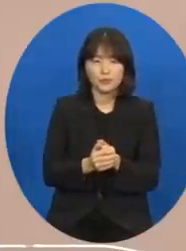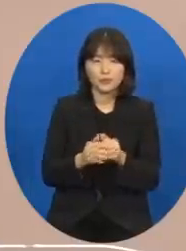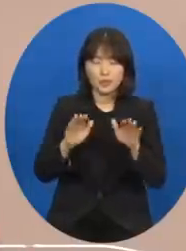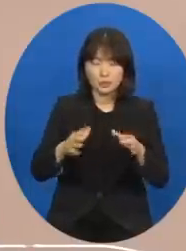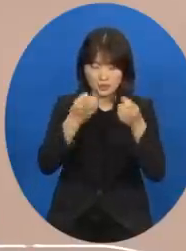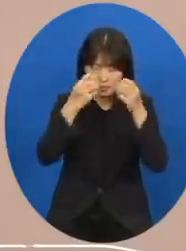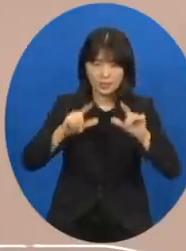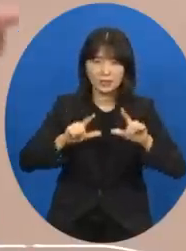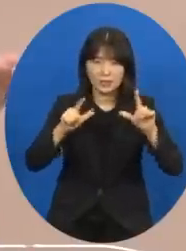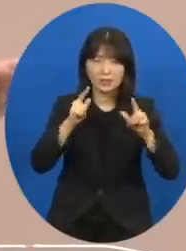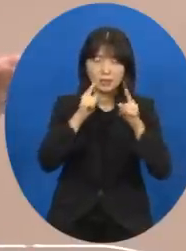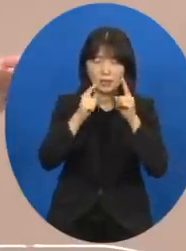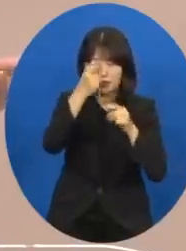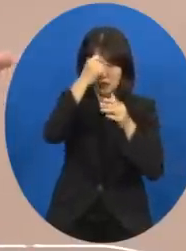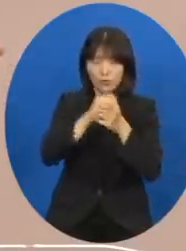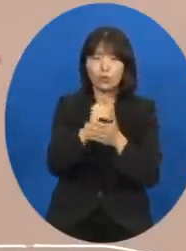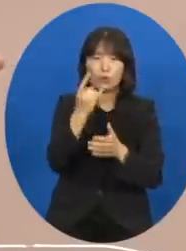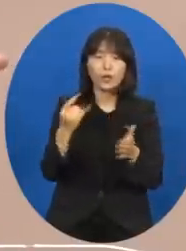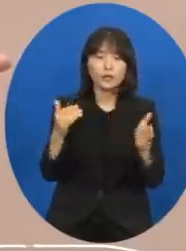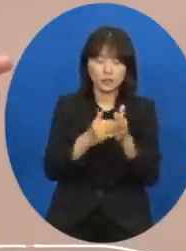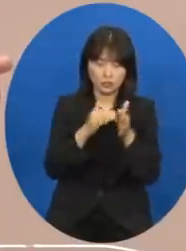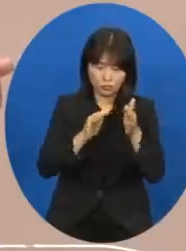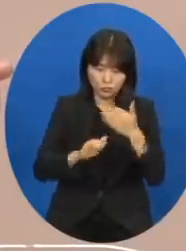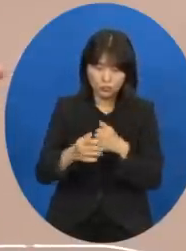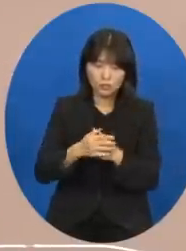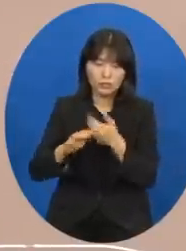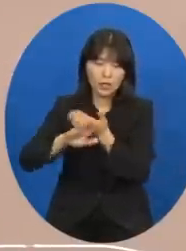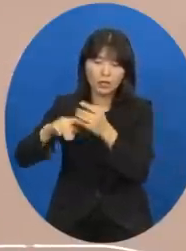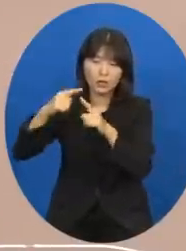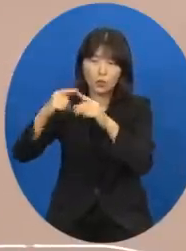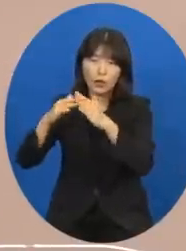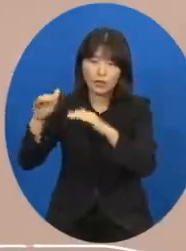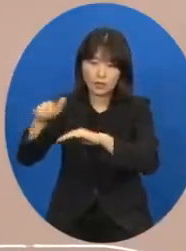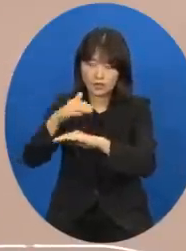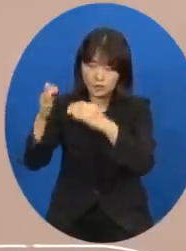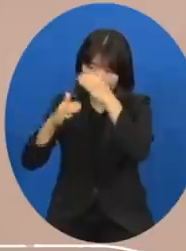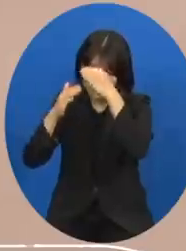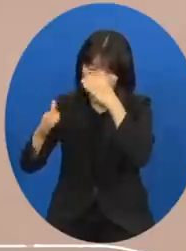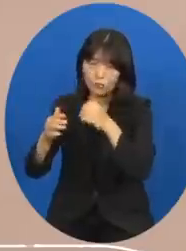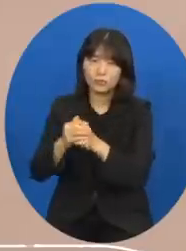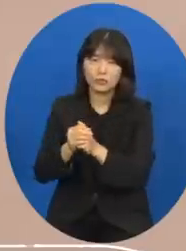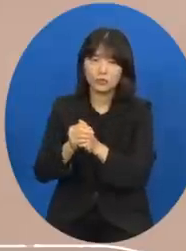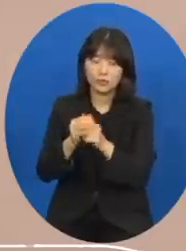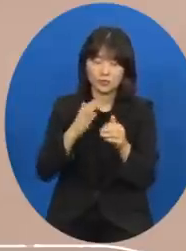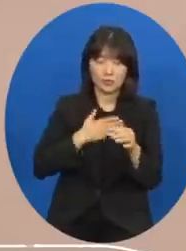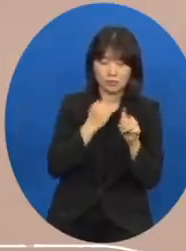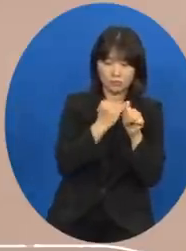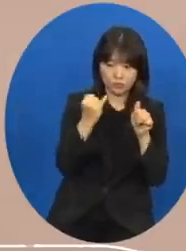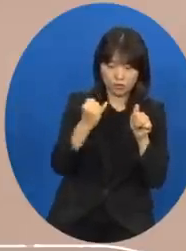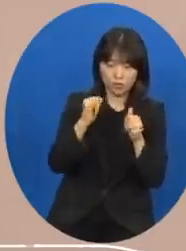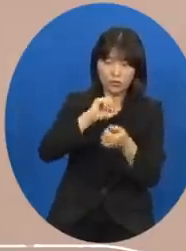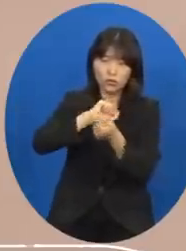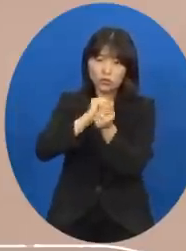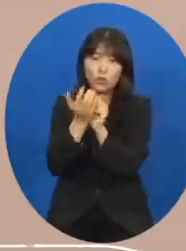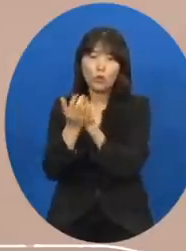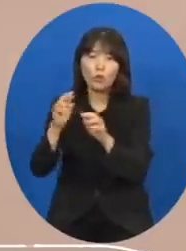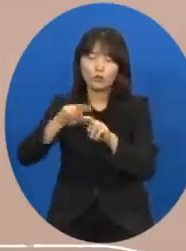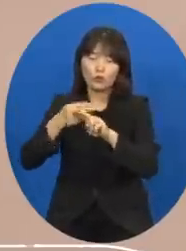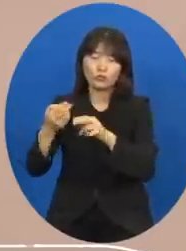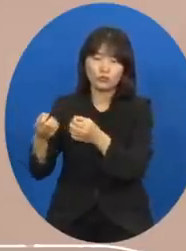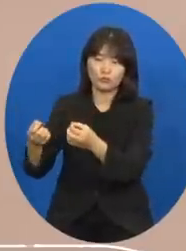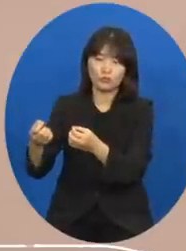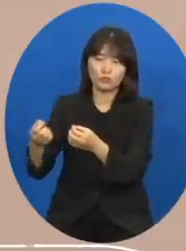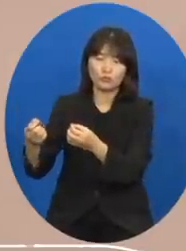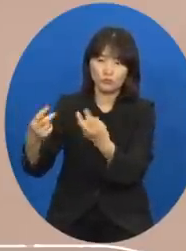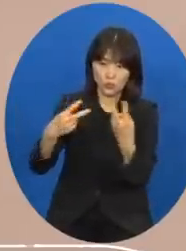끝나고 다른 교회 다니신 어느 교우 한 분이 제 아내에게 꽃다발을 선물을